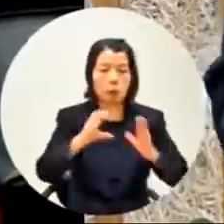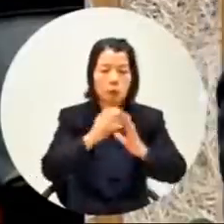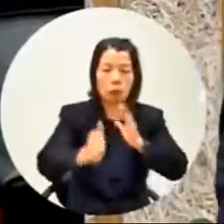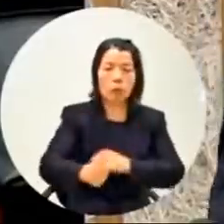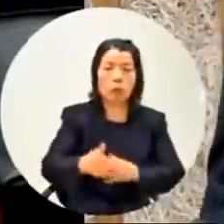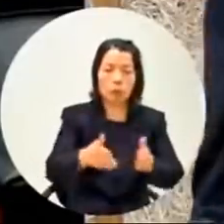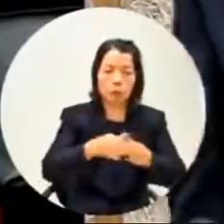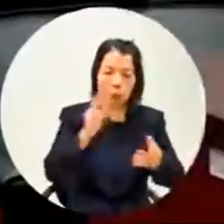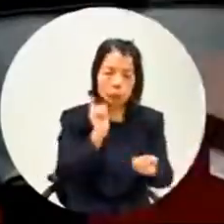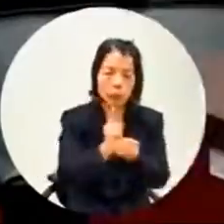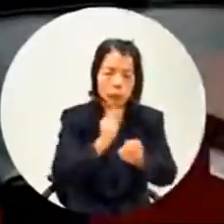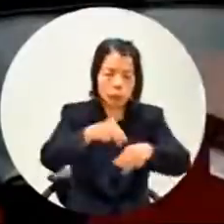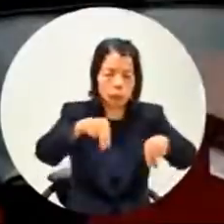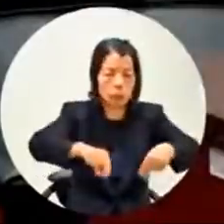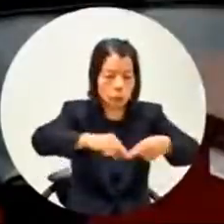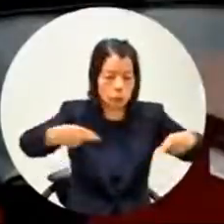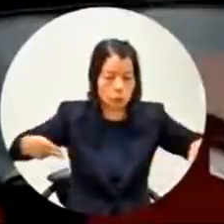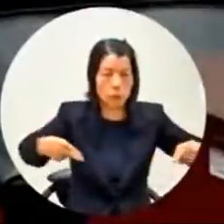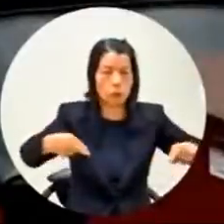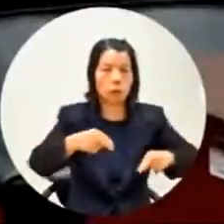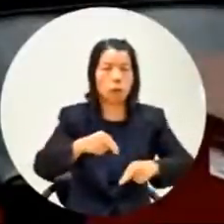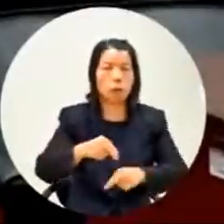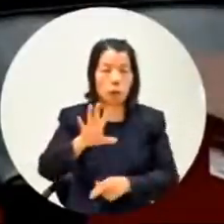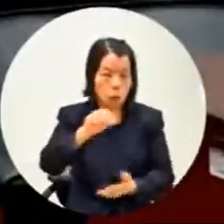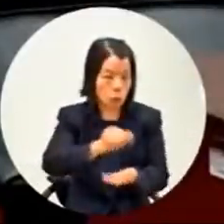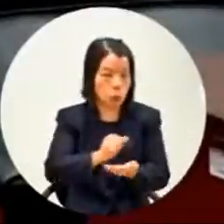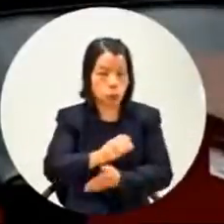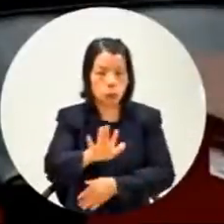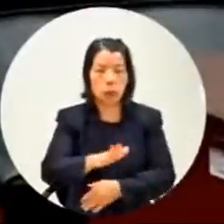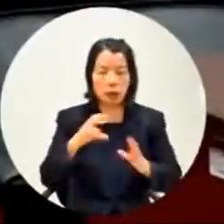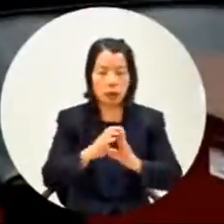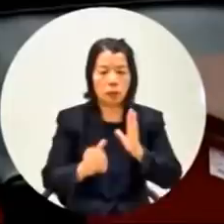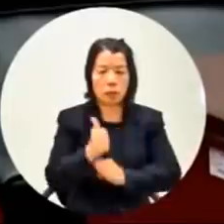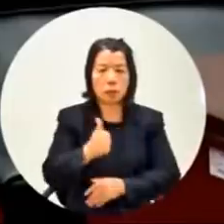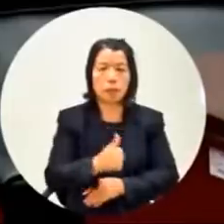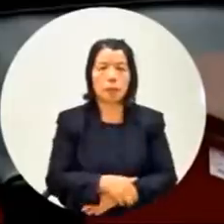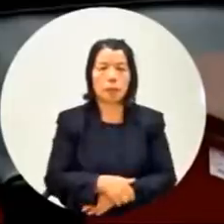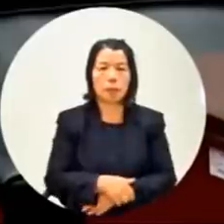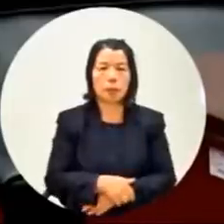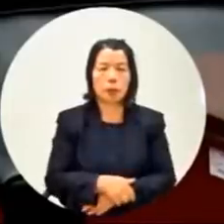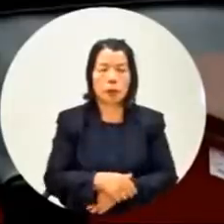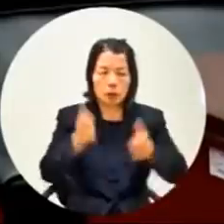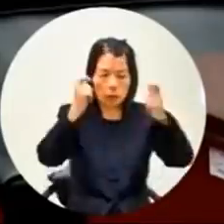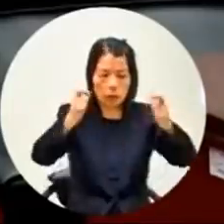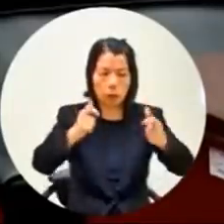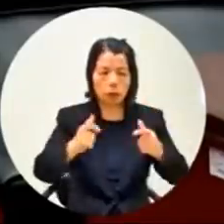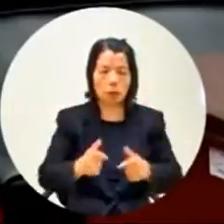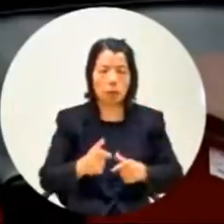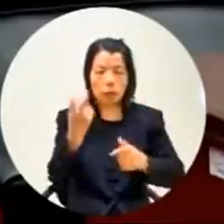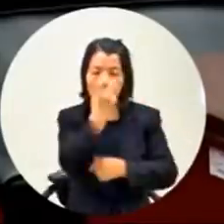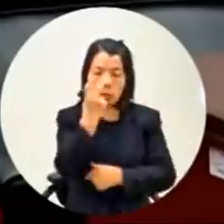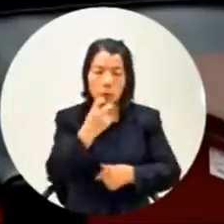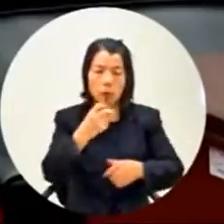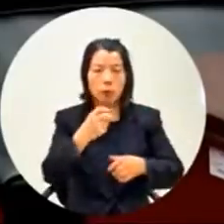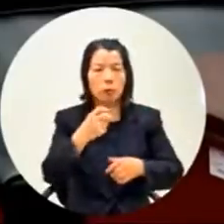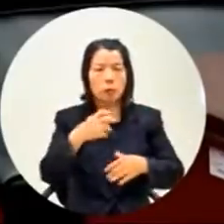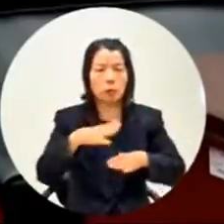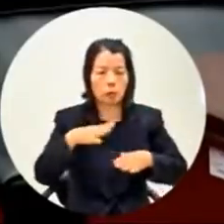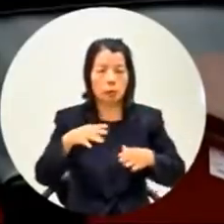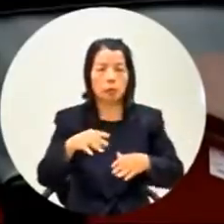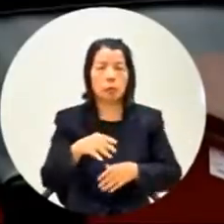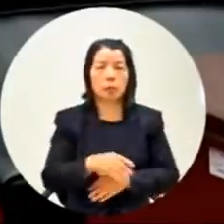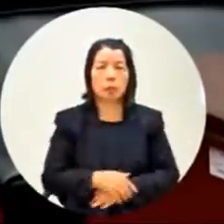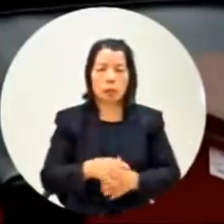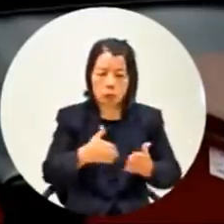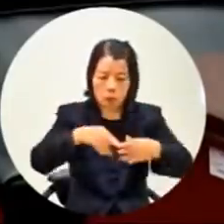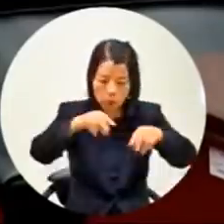结报告。来，处长你先请坐。白局长，熊检的签结报告有没有提到长官是谁？有